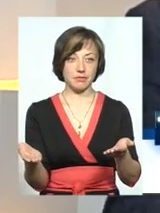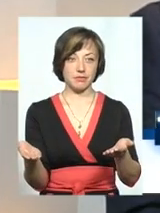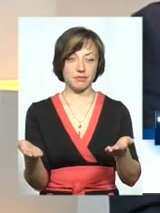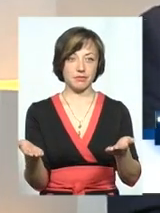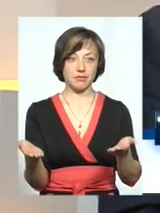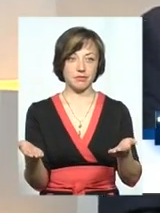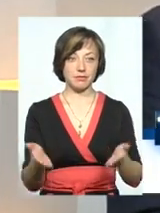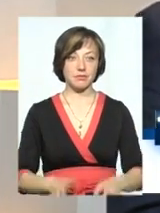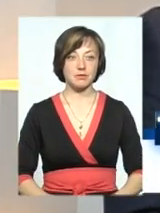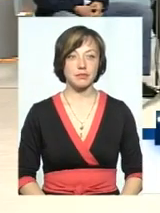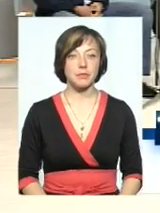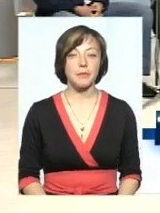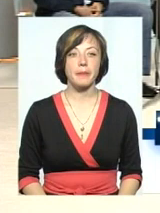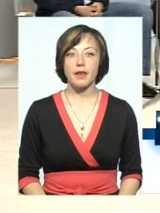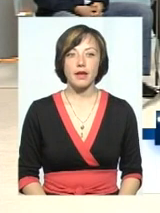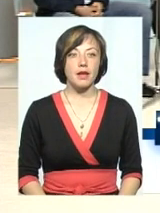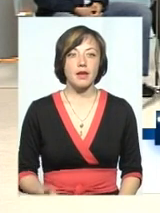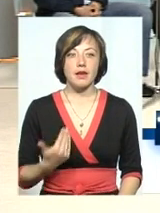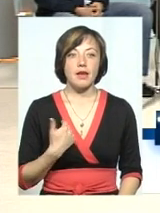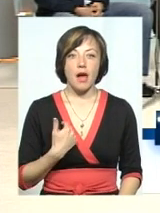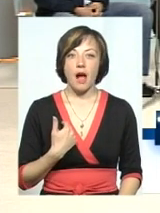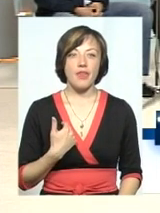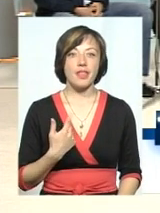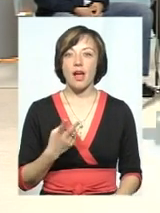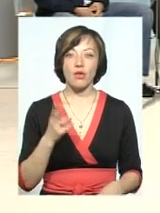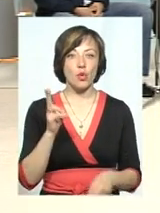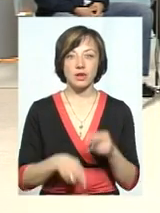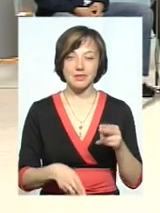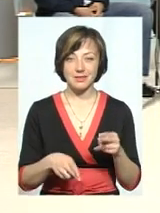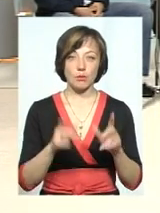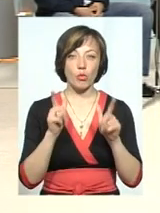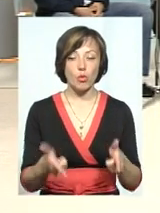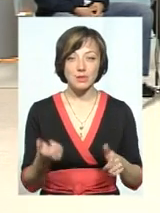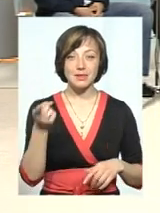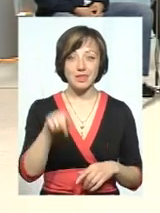нормально, а які проблеми? Ну, я теж би не до кінця погодився. Теза те, що